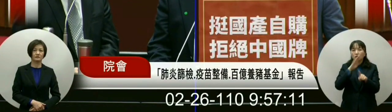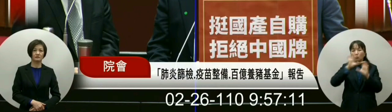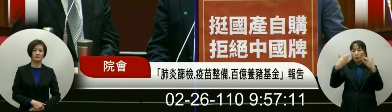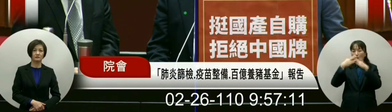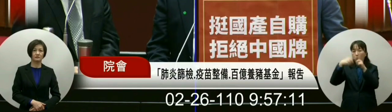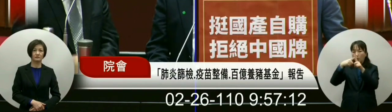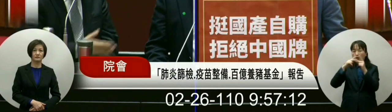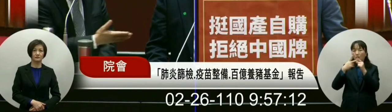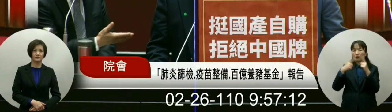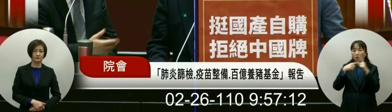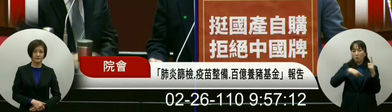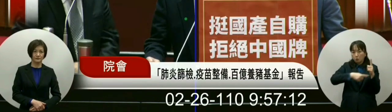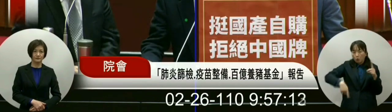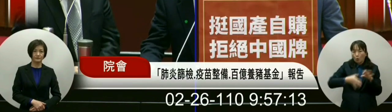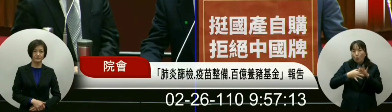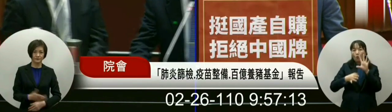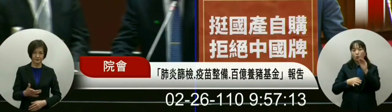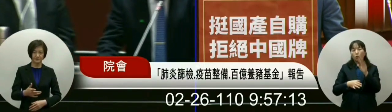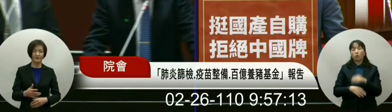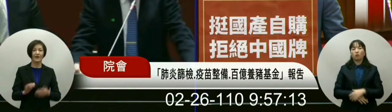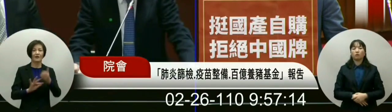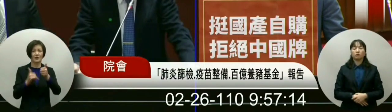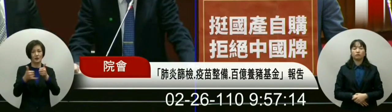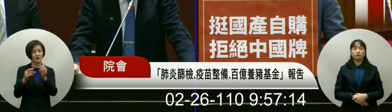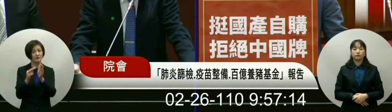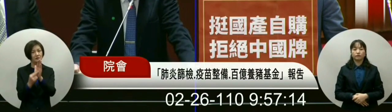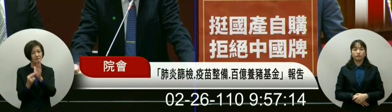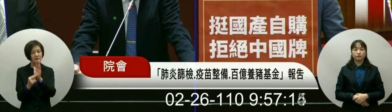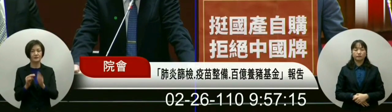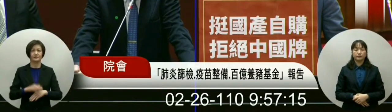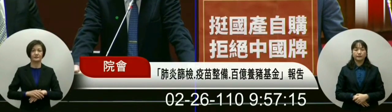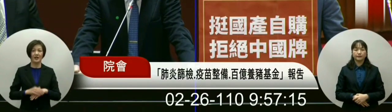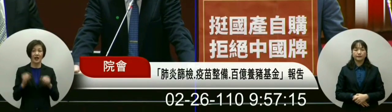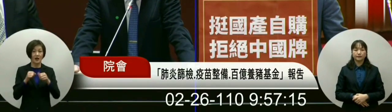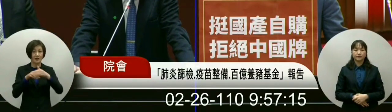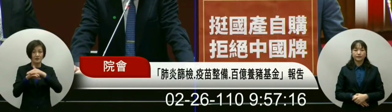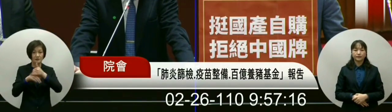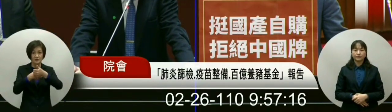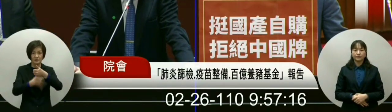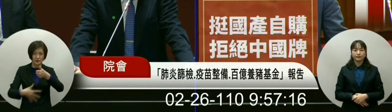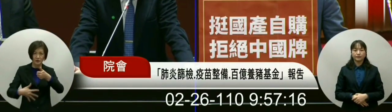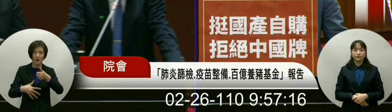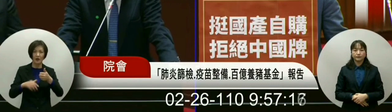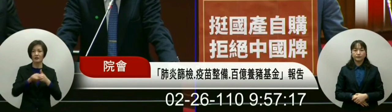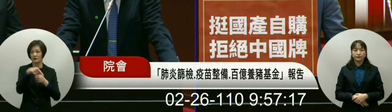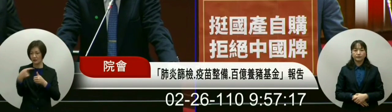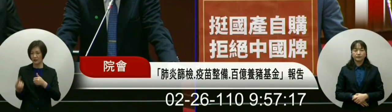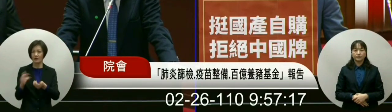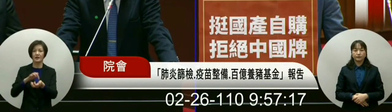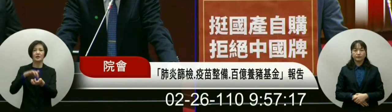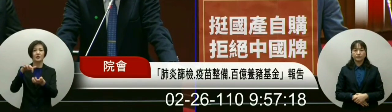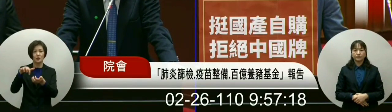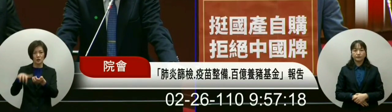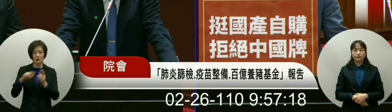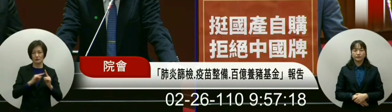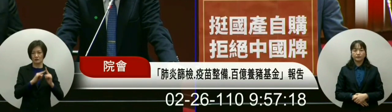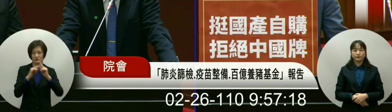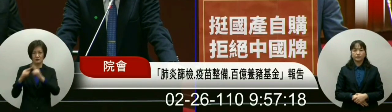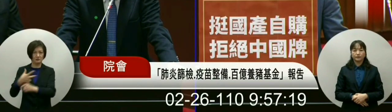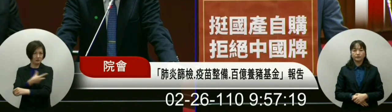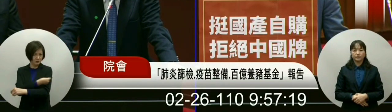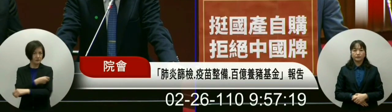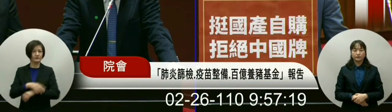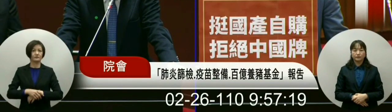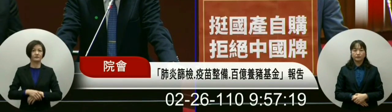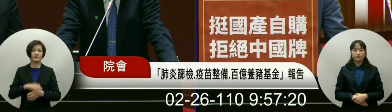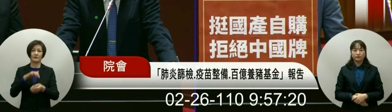是有直接的关系？ 各位委员报告哈，基本上这个冷链系统最后还是到医疗机构来施打。那医院里面相